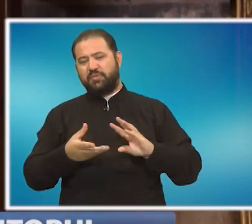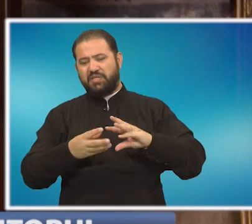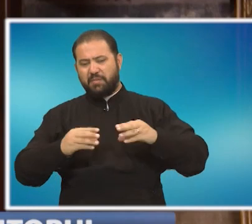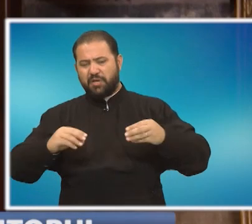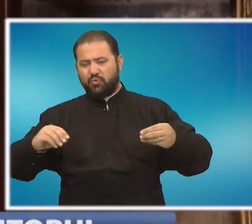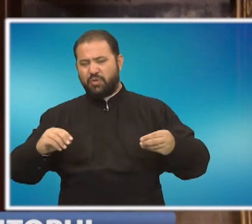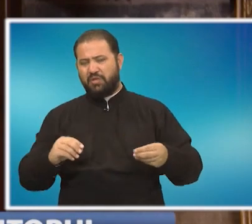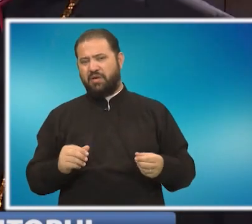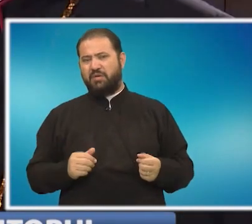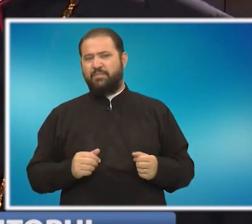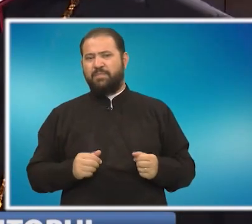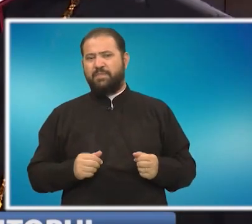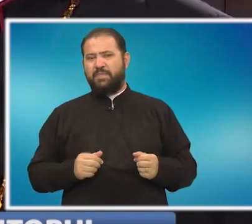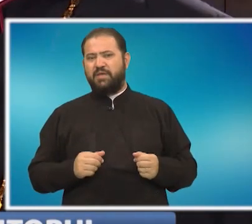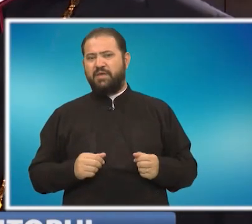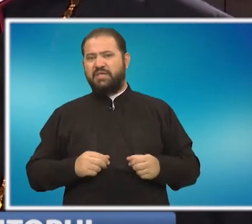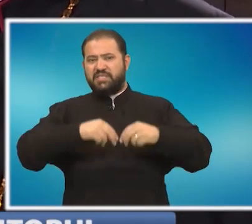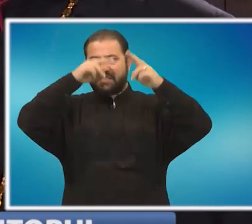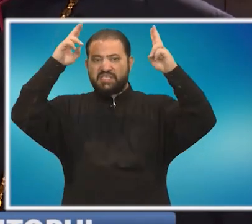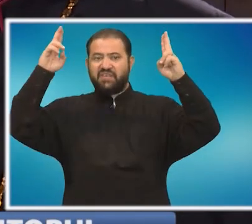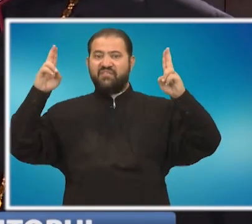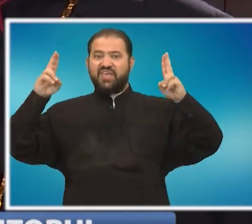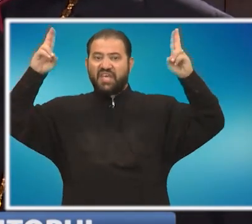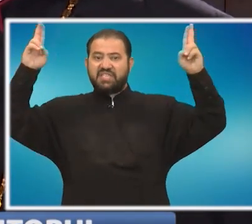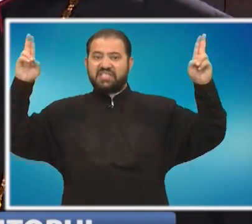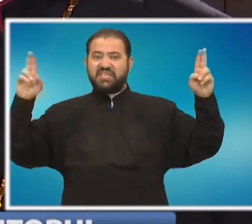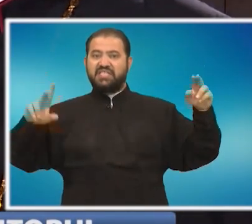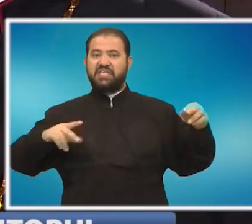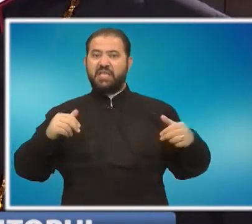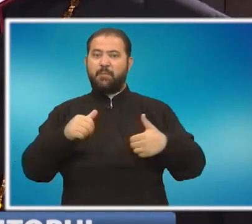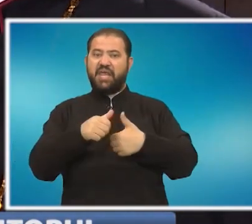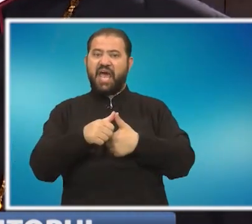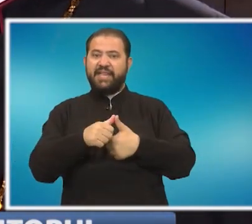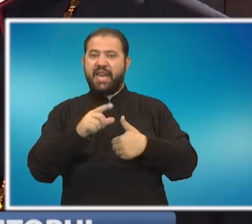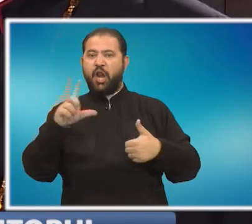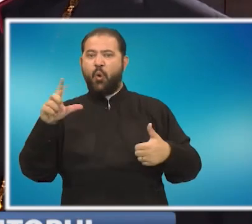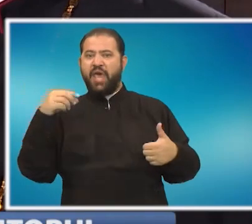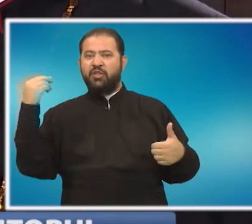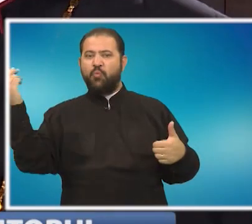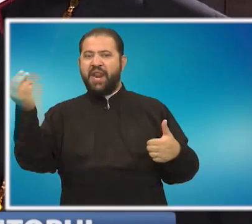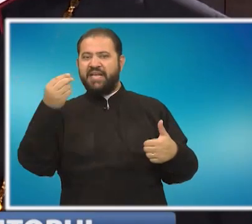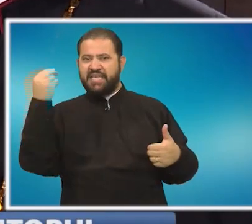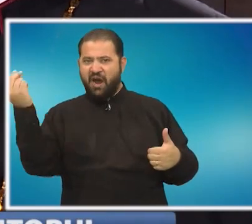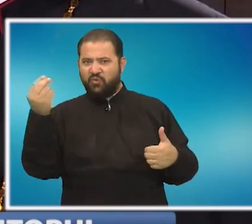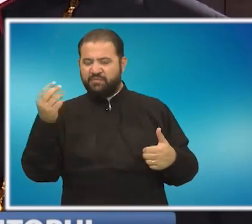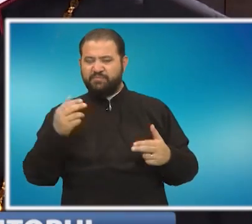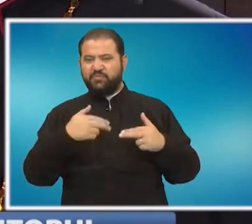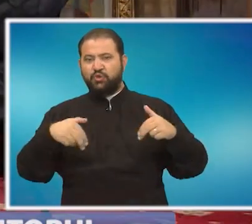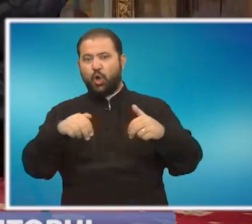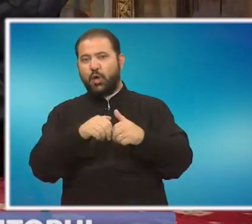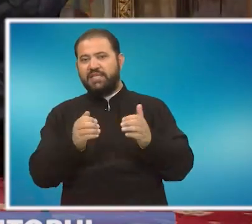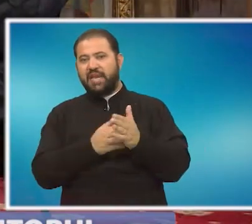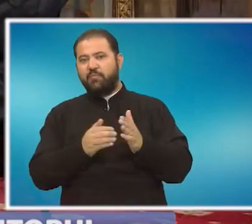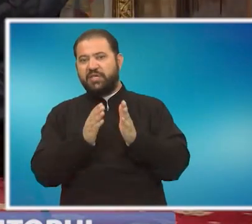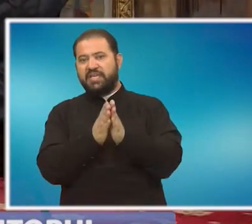tămăduire sau rugându-se pentru dobândirea a ceva bun și de folos pentru sufletul lor sau pentru